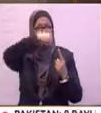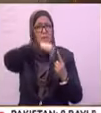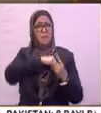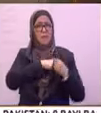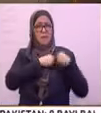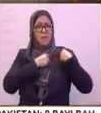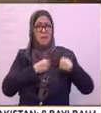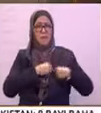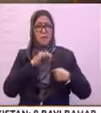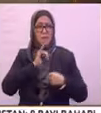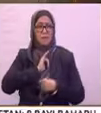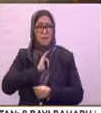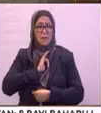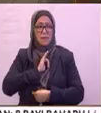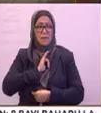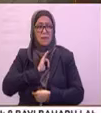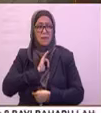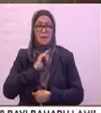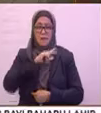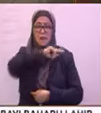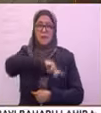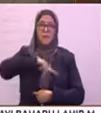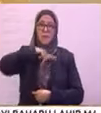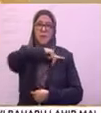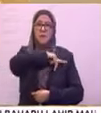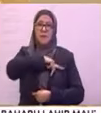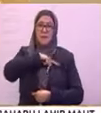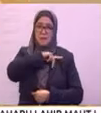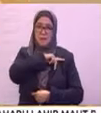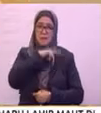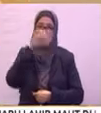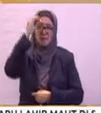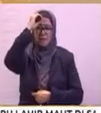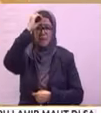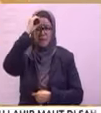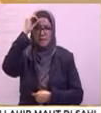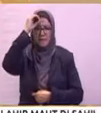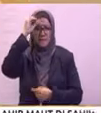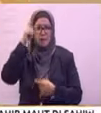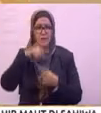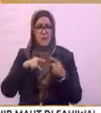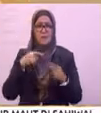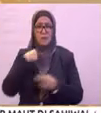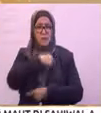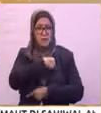Apa ni, opinion yang personal. Kita boleh